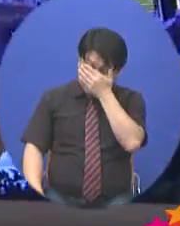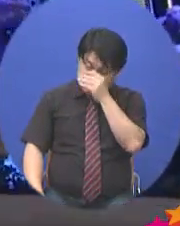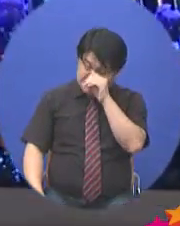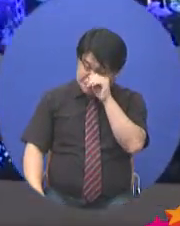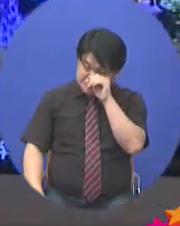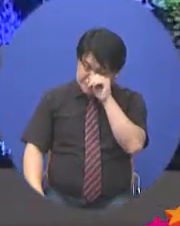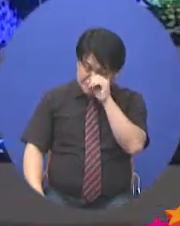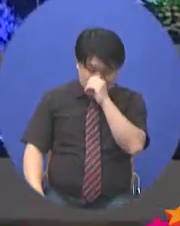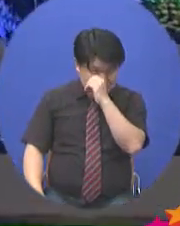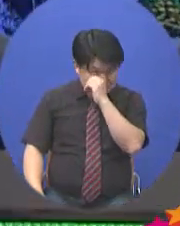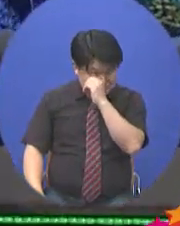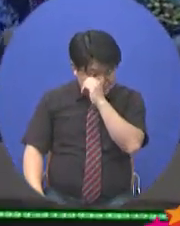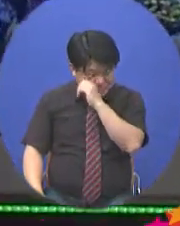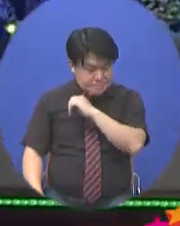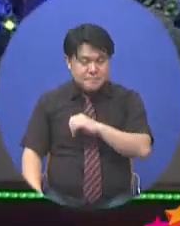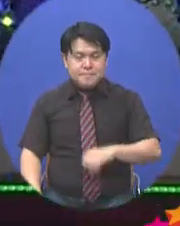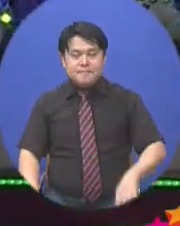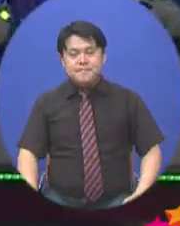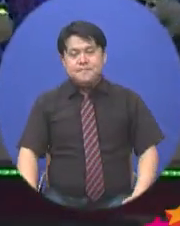짓니다.